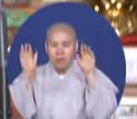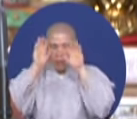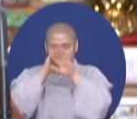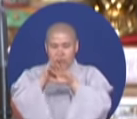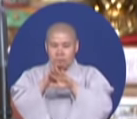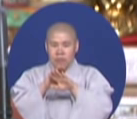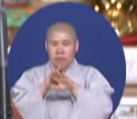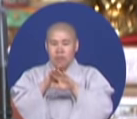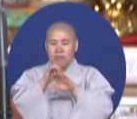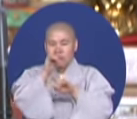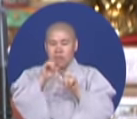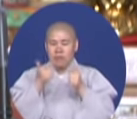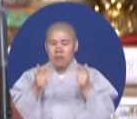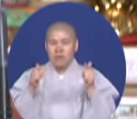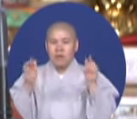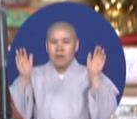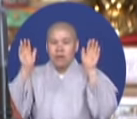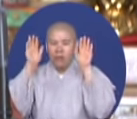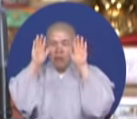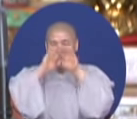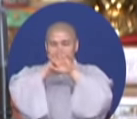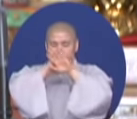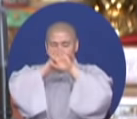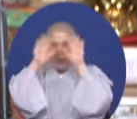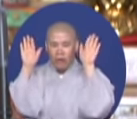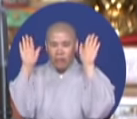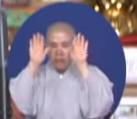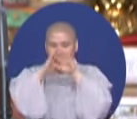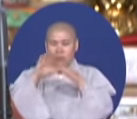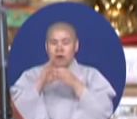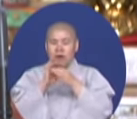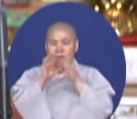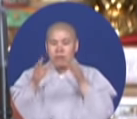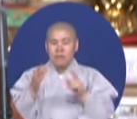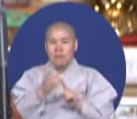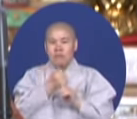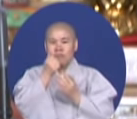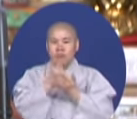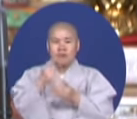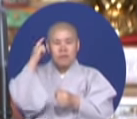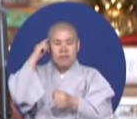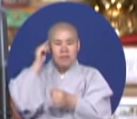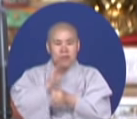있느냐 밝고 어둡고 이거 다 상관없어요. 이게 부처님의 지혜예요.